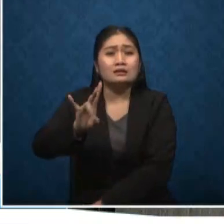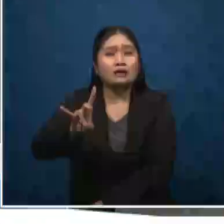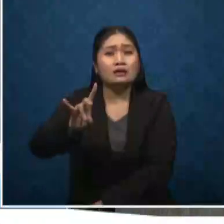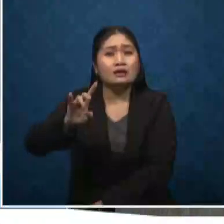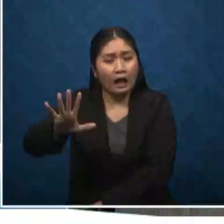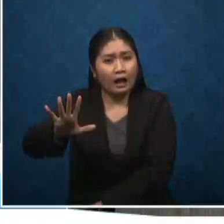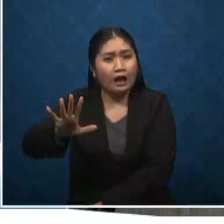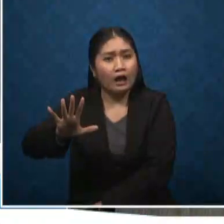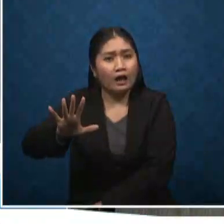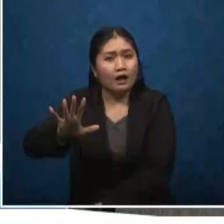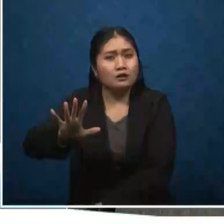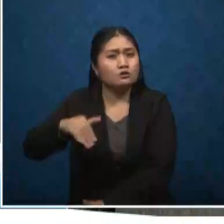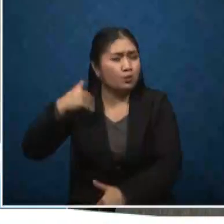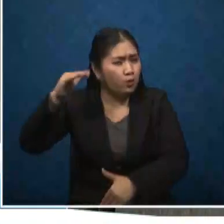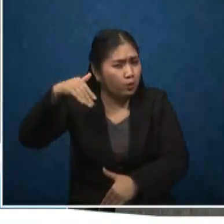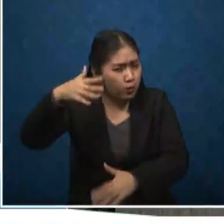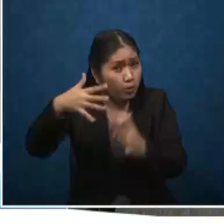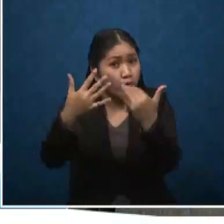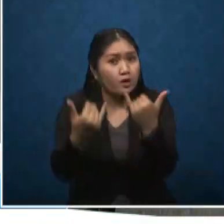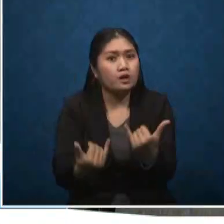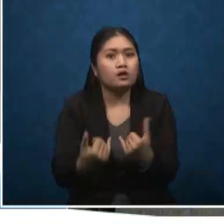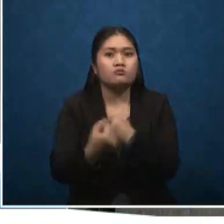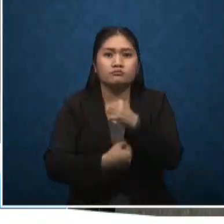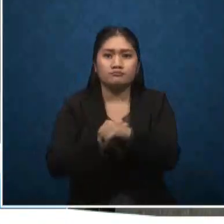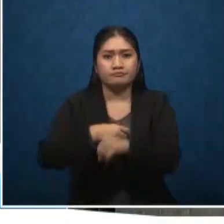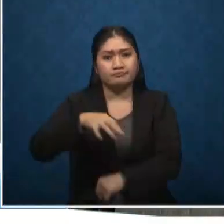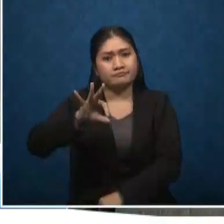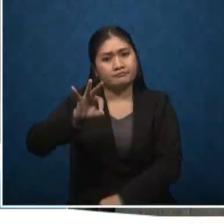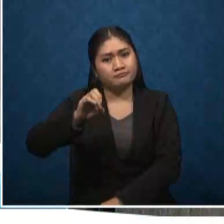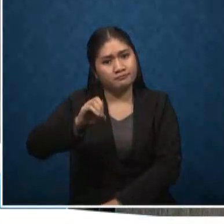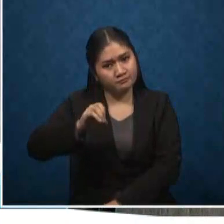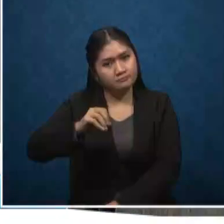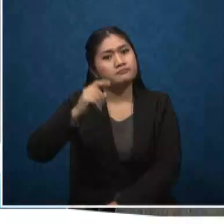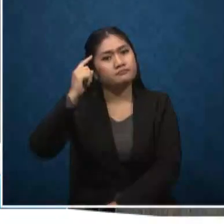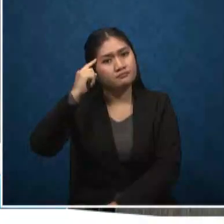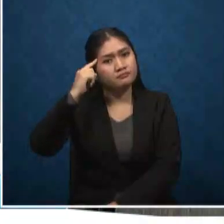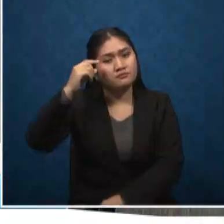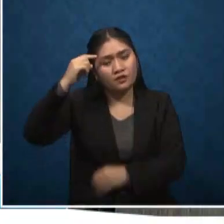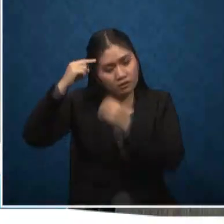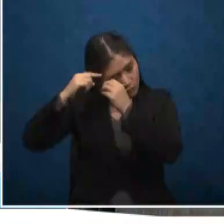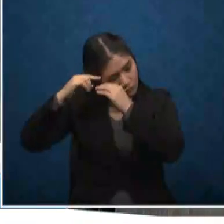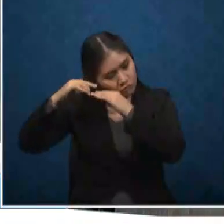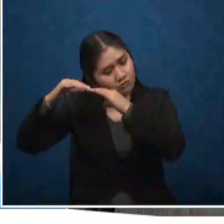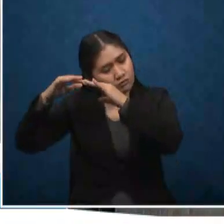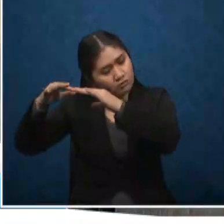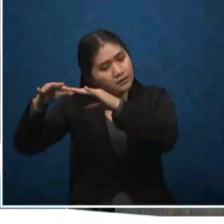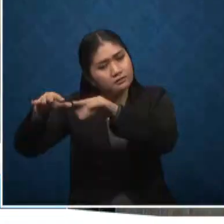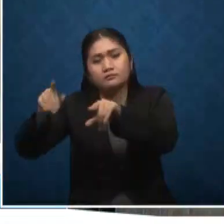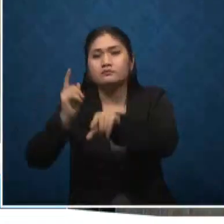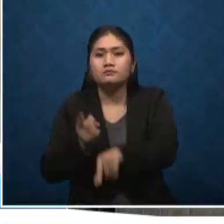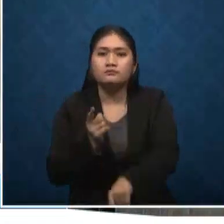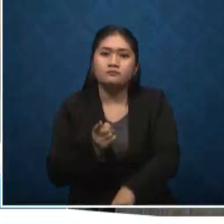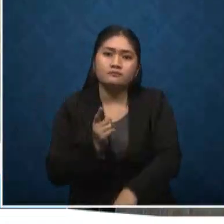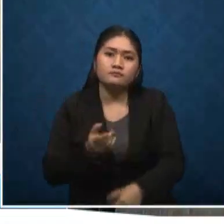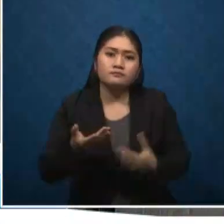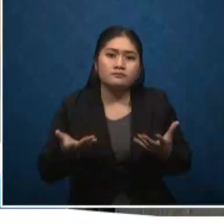ลบปีนี้แล้วนะครับก็ 90ปีผมคิดว่าเรายังอยู่ในความฝันนั้นยังไม่ตื่นจากฝันนั้น